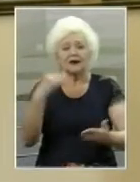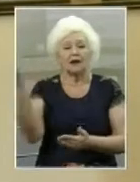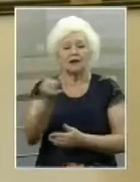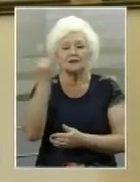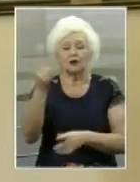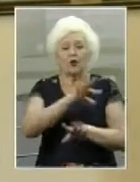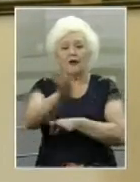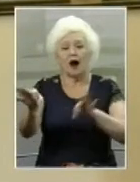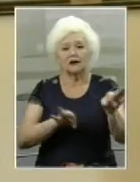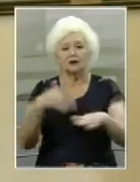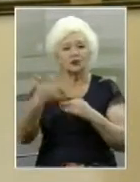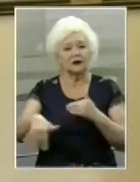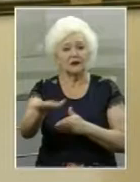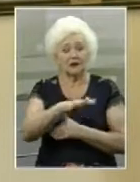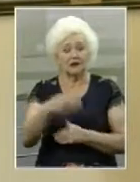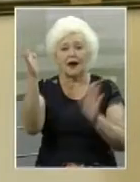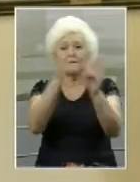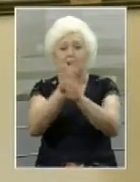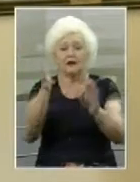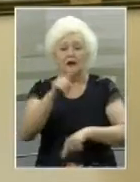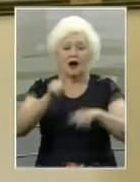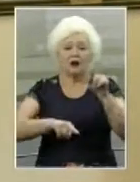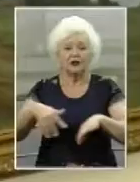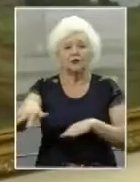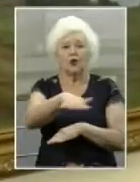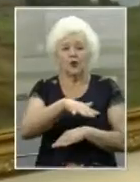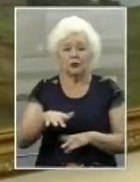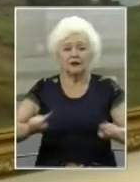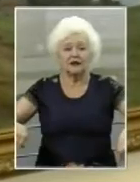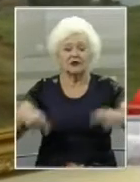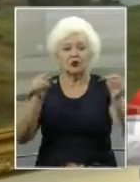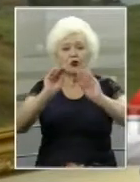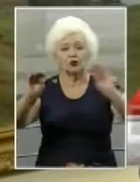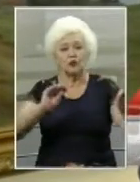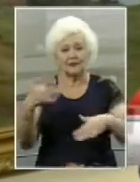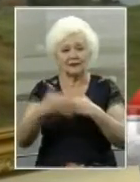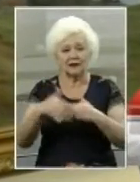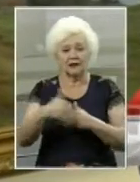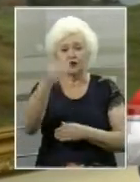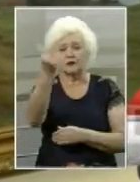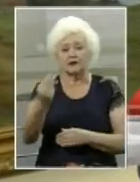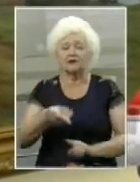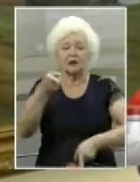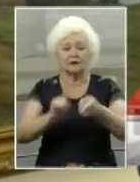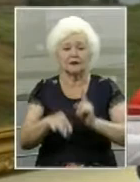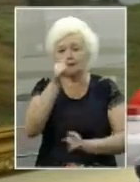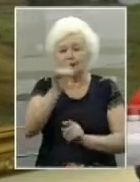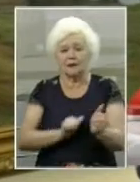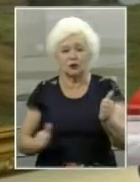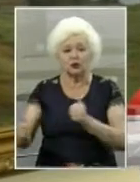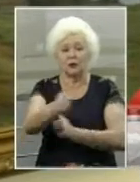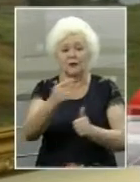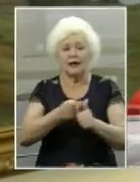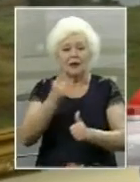історії, архітектурі Херсона, пейзажам рідного краю. Створюючи виставку херсонських художників, дійсно не можна обійти ім'я